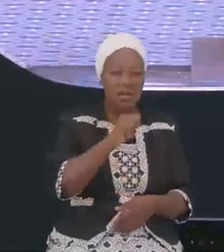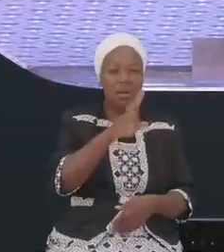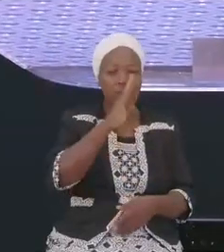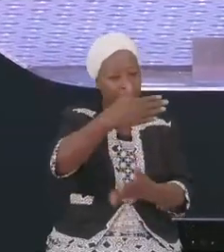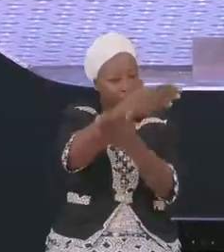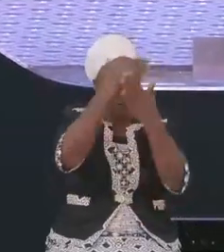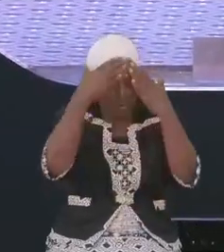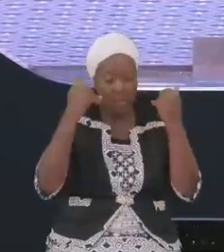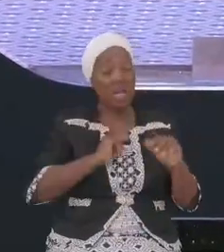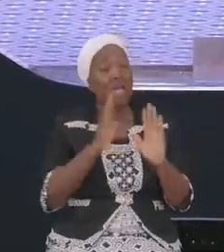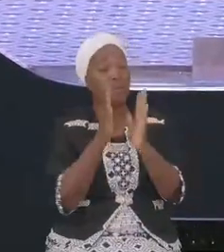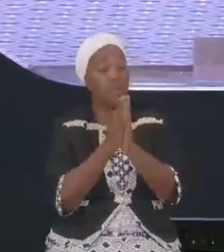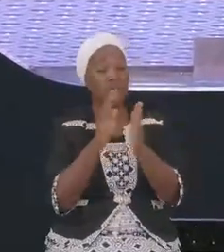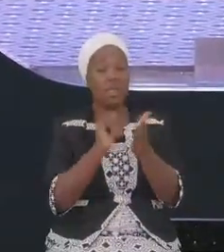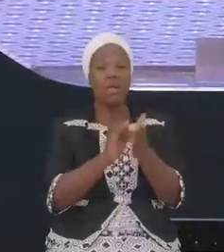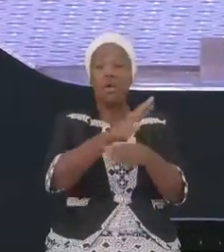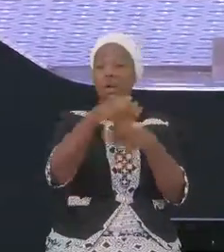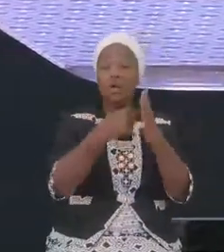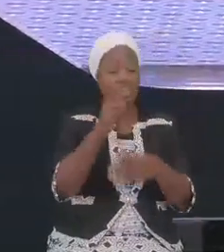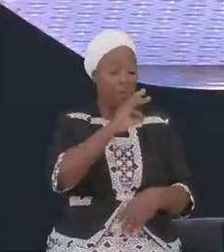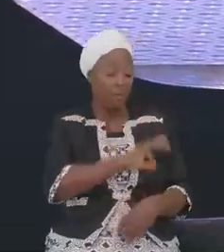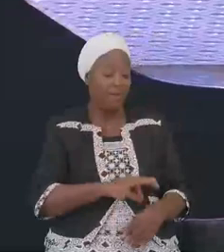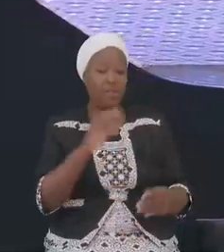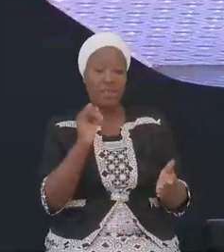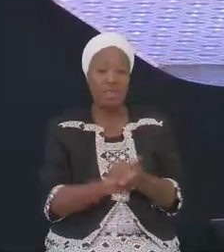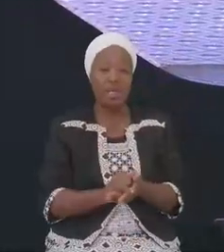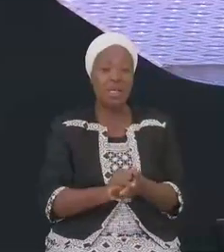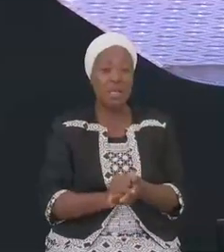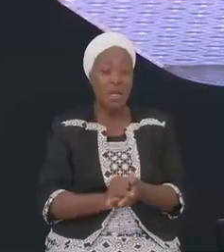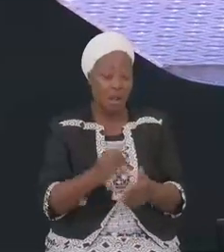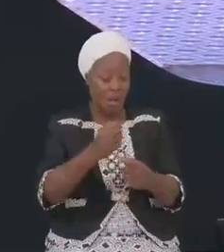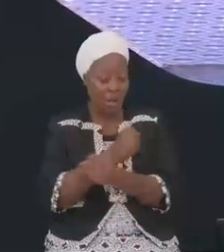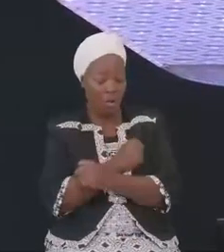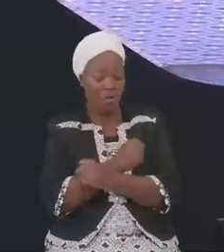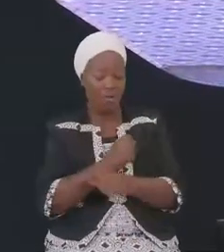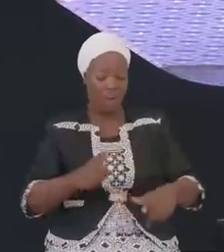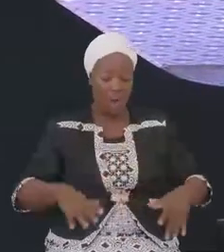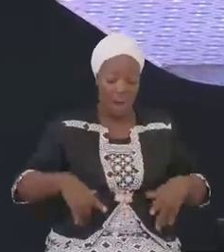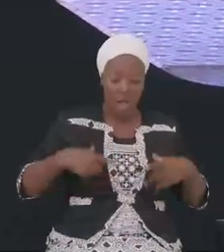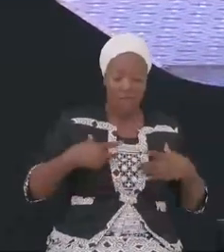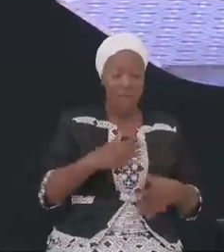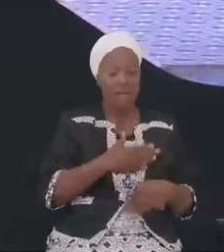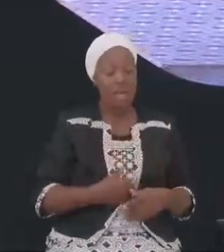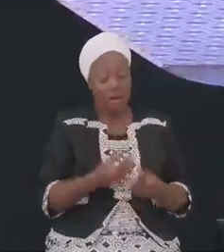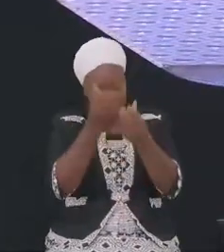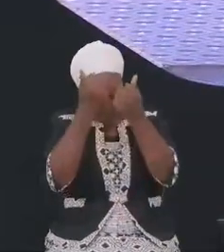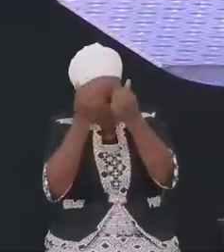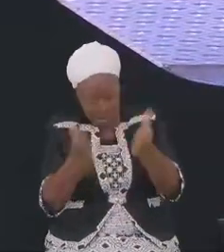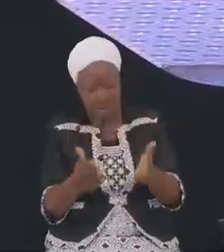oubliée. Je prie que tous ces avantages, la vie, l'amour, la loyauté, que